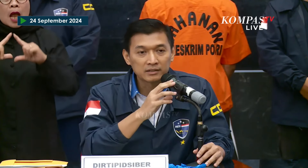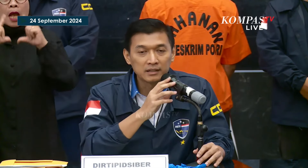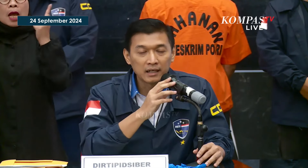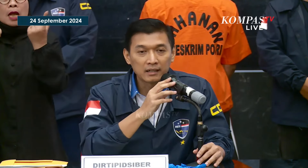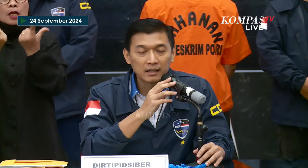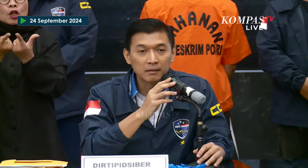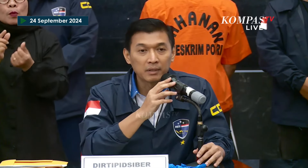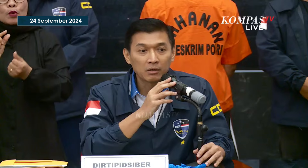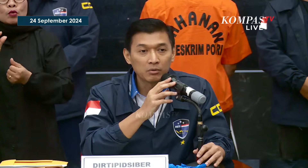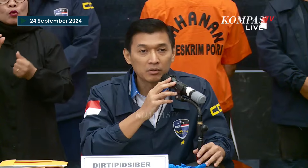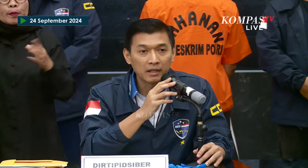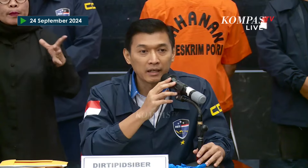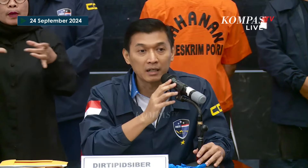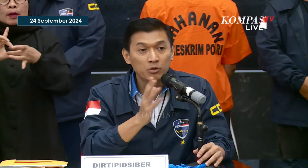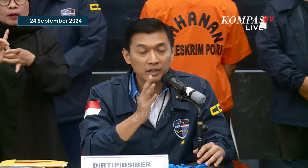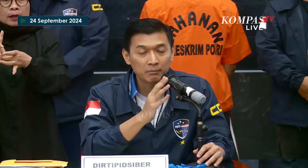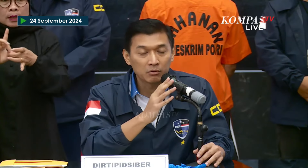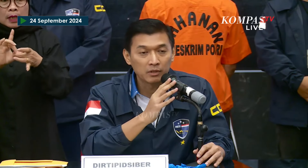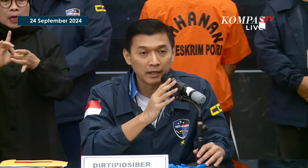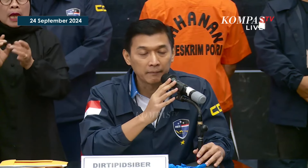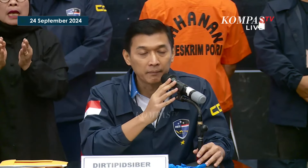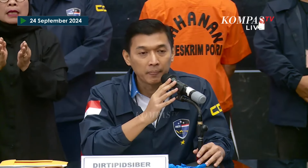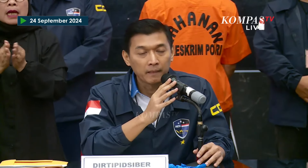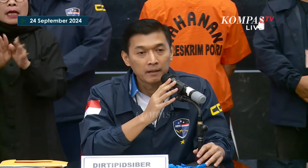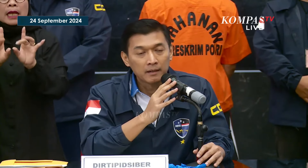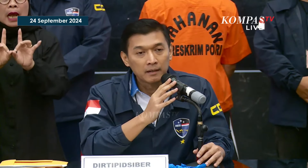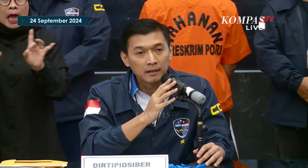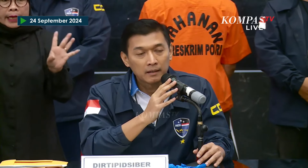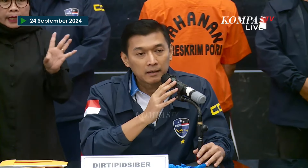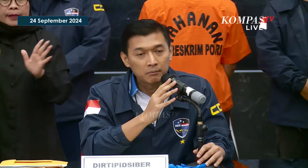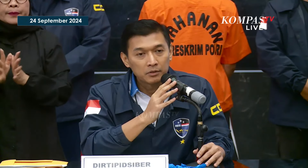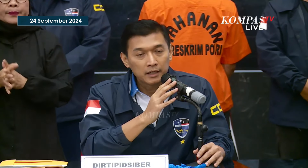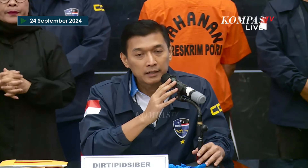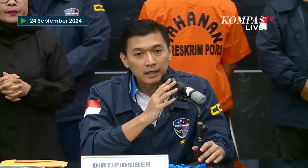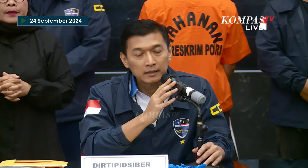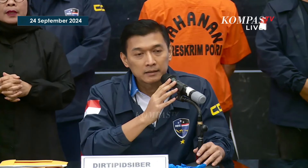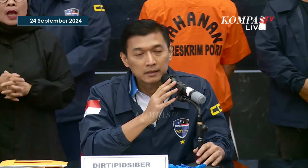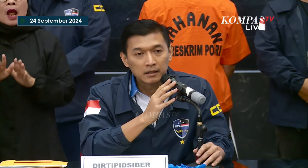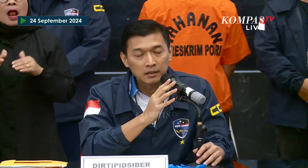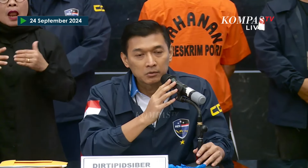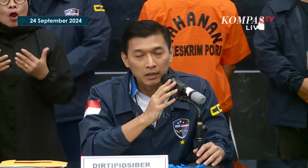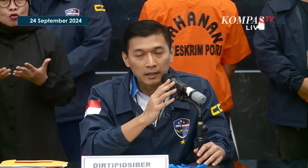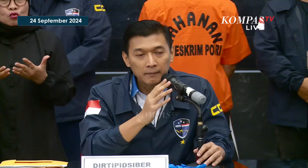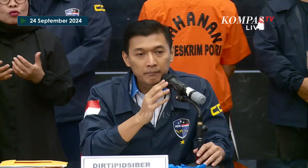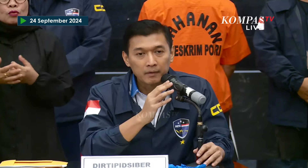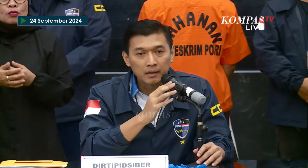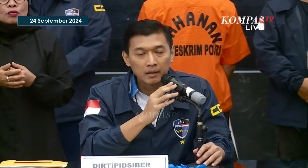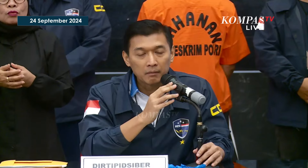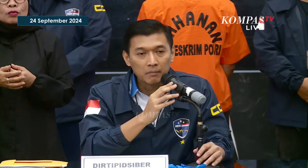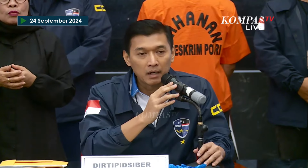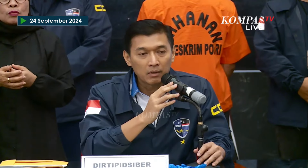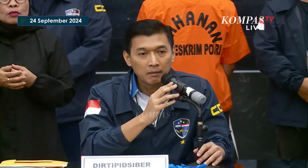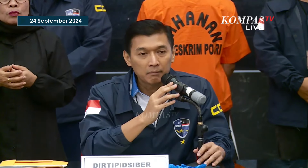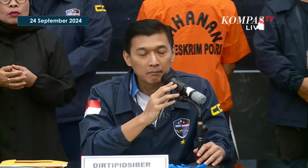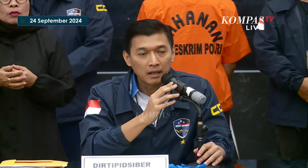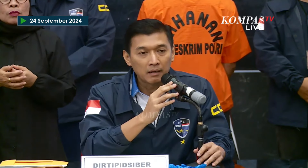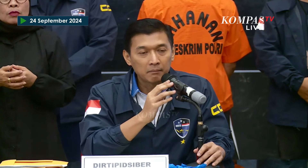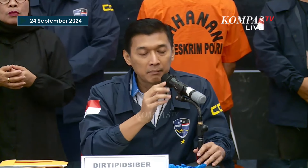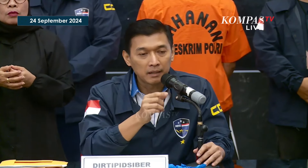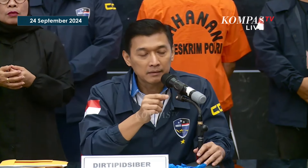ada komunikasi dengan pelaku lain, kemungkinan pelaku lain. Kemudian yang kedua,